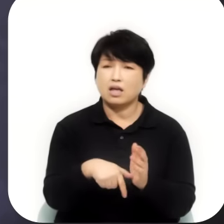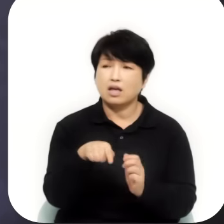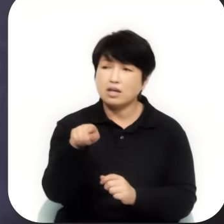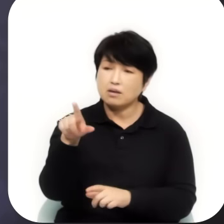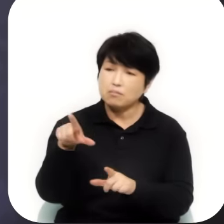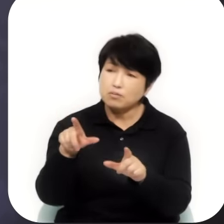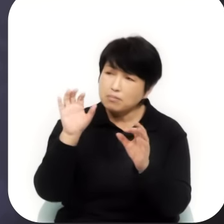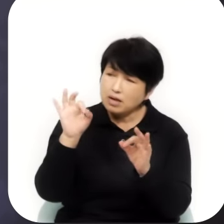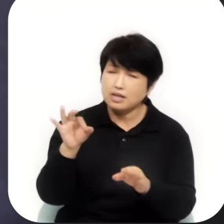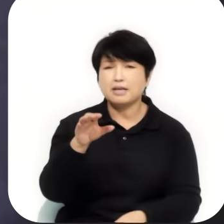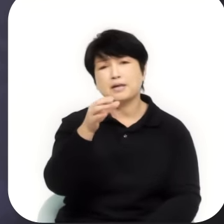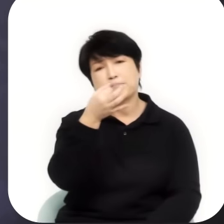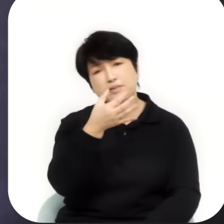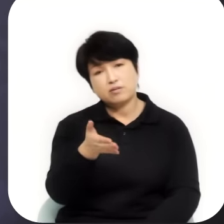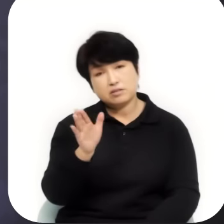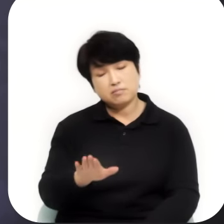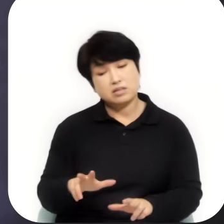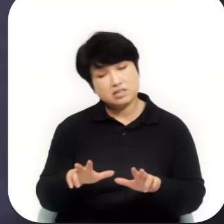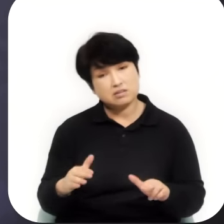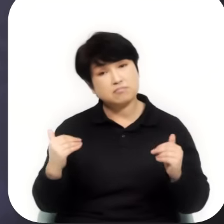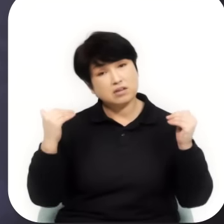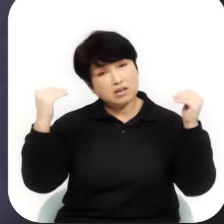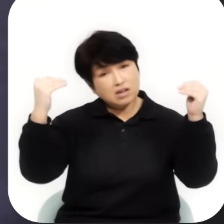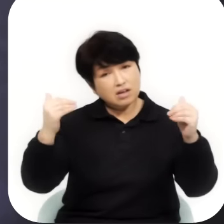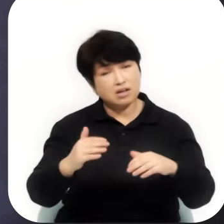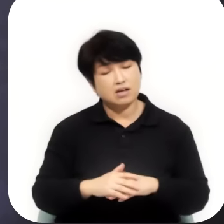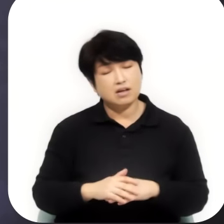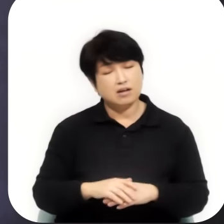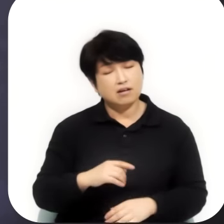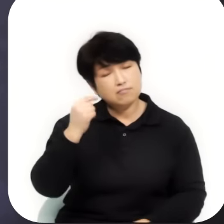힘들었지만은 지금 지나놓고 보니까 별거 아니야.